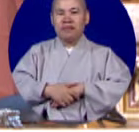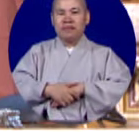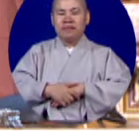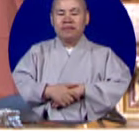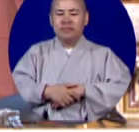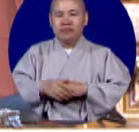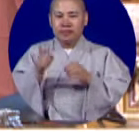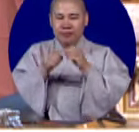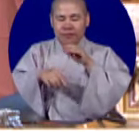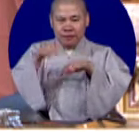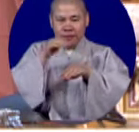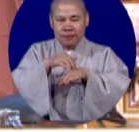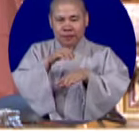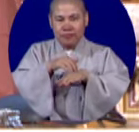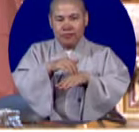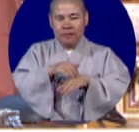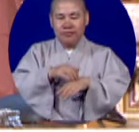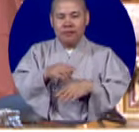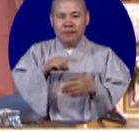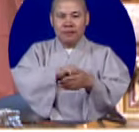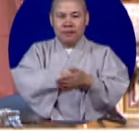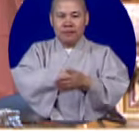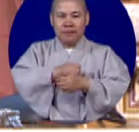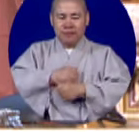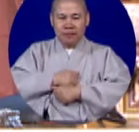그게 수행입니다. 개라는 것도